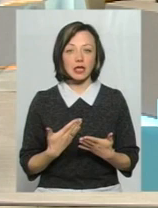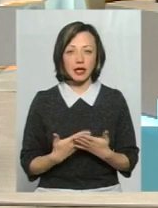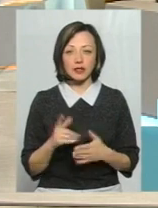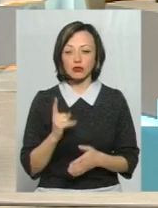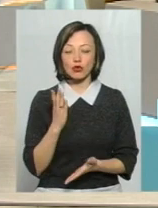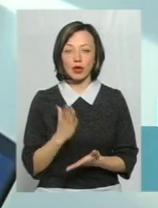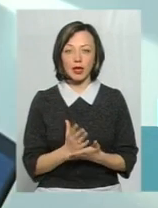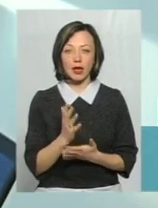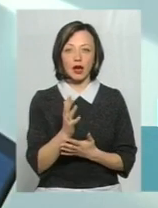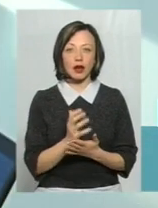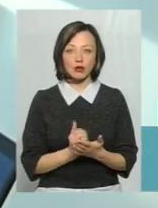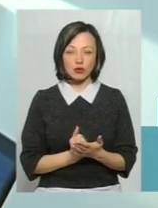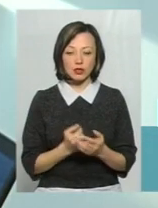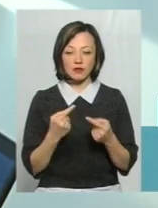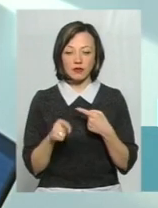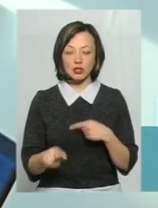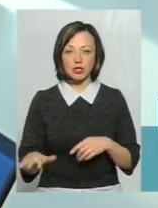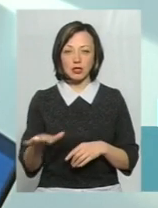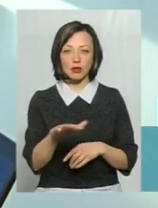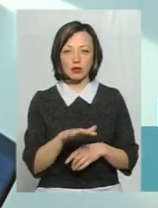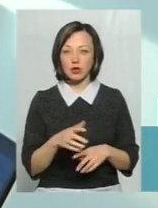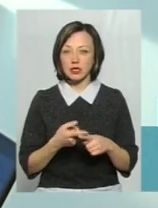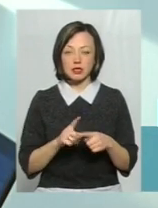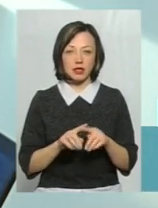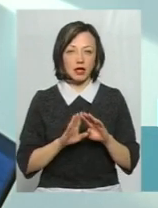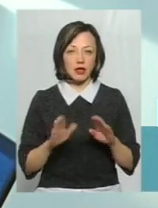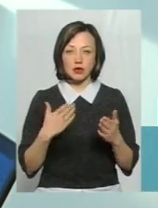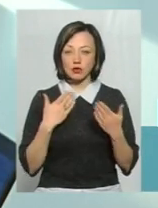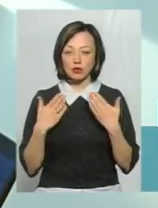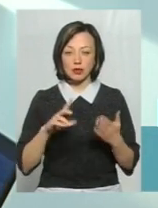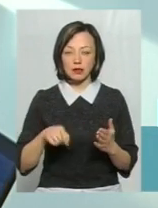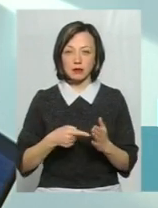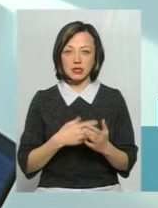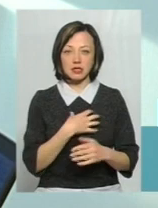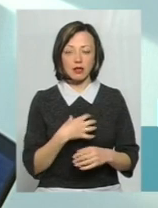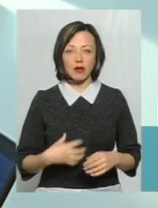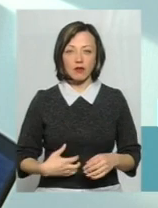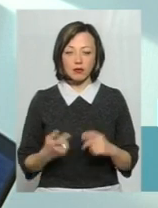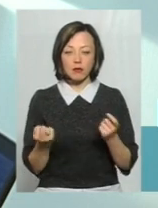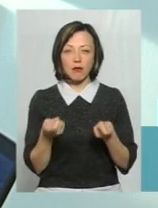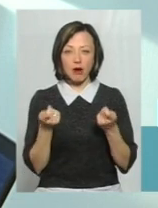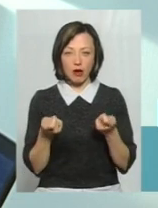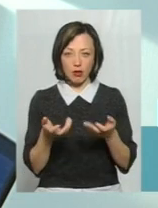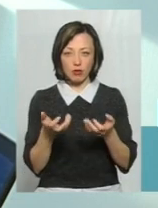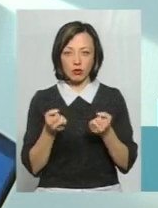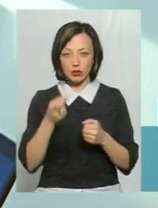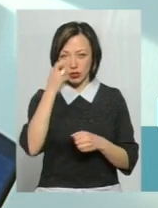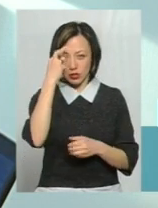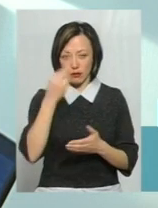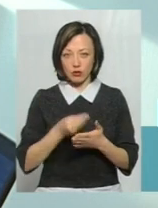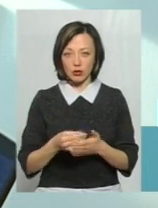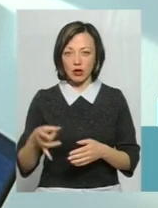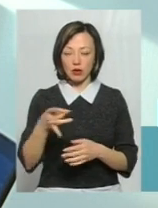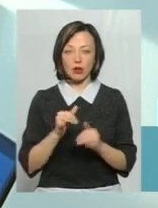є ресурси в інших територіях. Це не стосується міста Славути, тому що вони дуже мало одержали Державного фонду